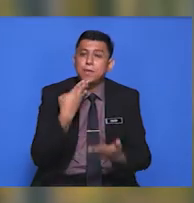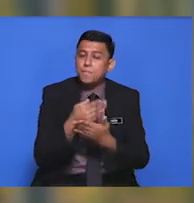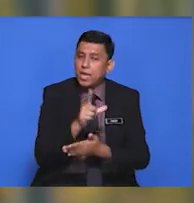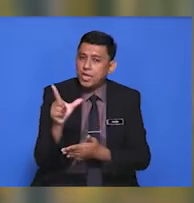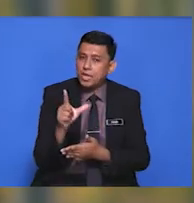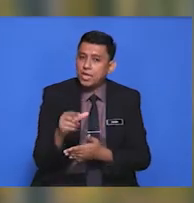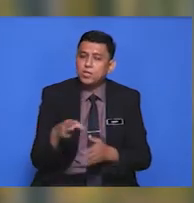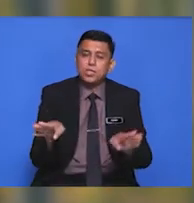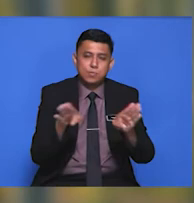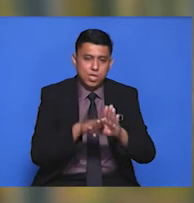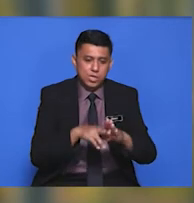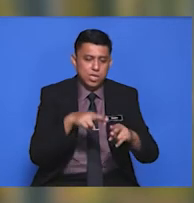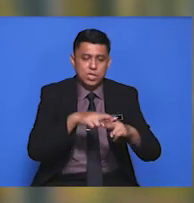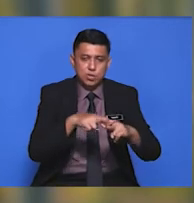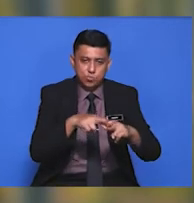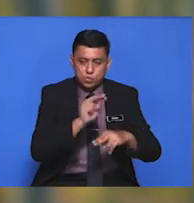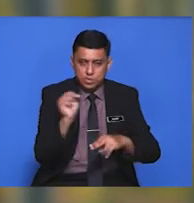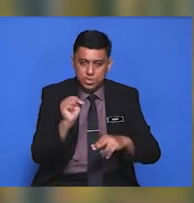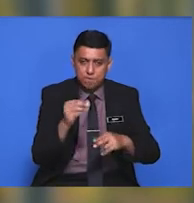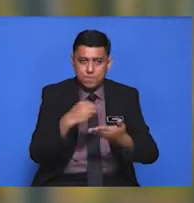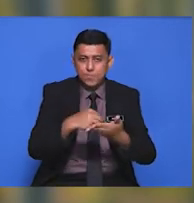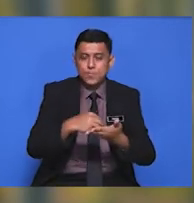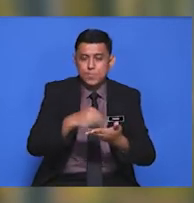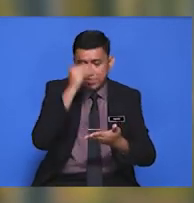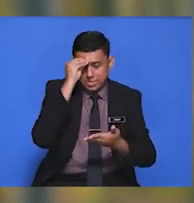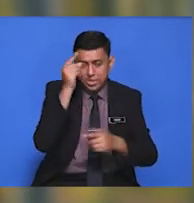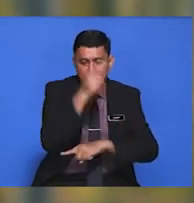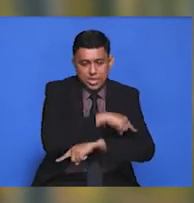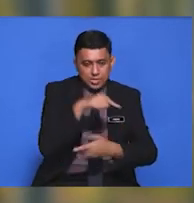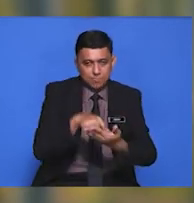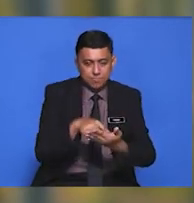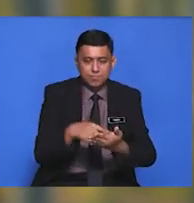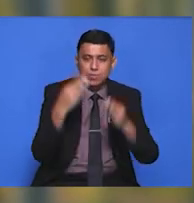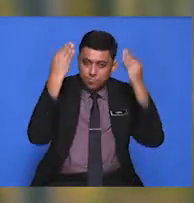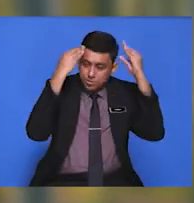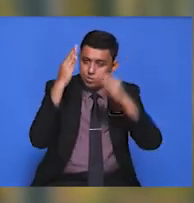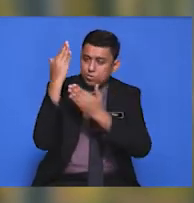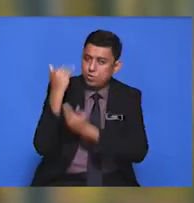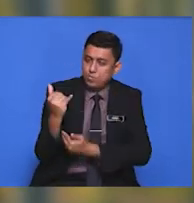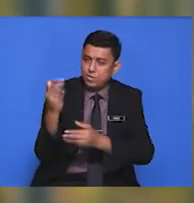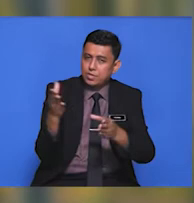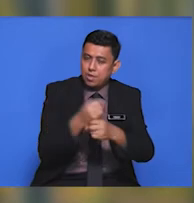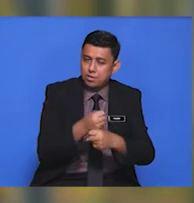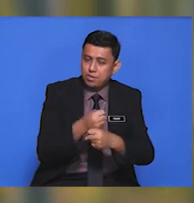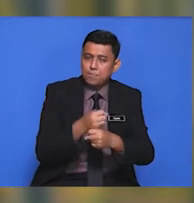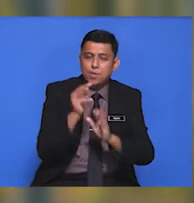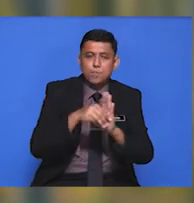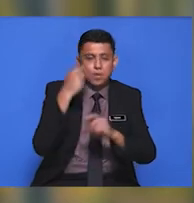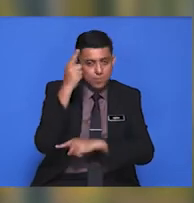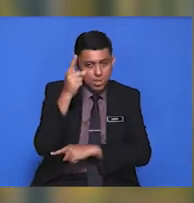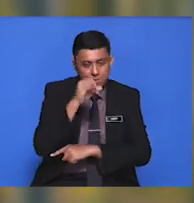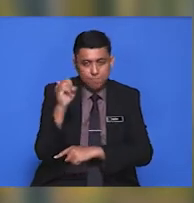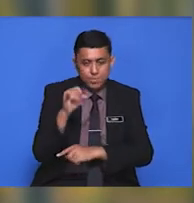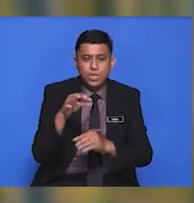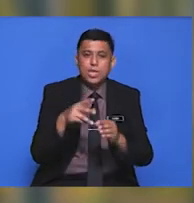Baiklah, sebagai rumusan kepada pelajaran kita hari ini, cikgu harap murid-murid dapat memahami sinopsis cerpen